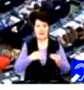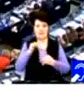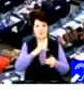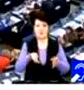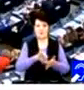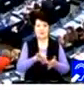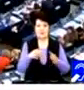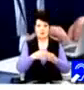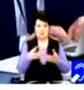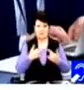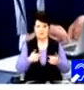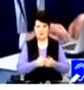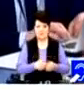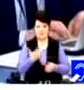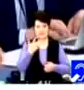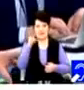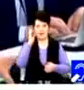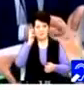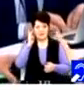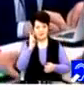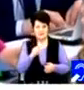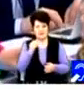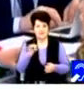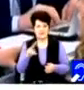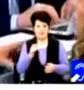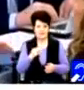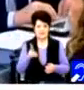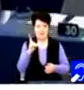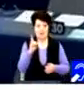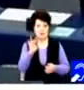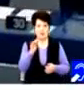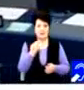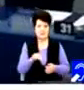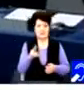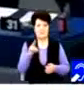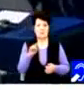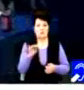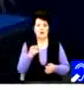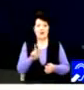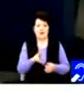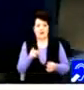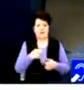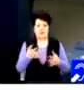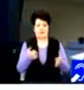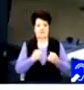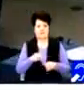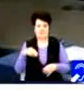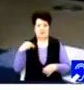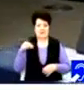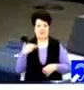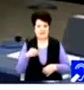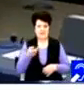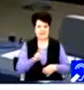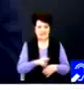va participa o echipă formată din trei ambasadori din partea finlande Croației și Portugaliei țările care vor prelua președinția rotativă